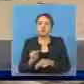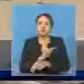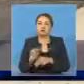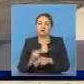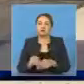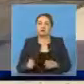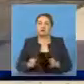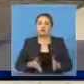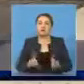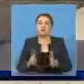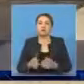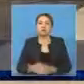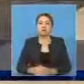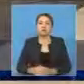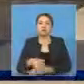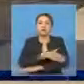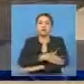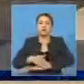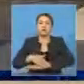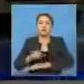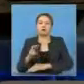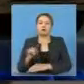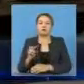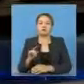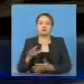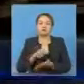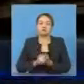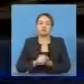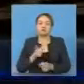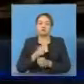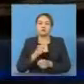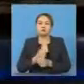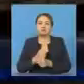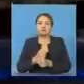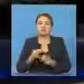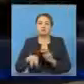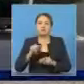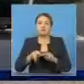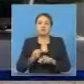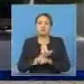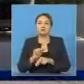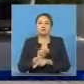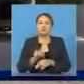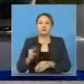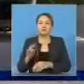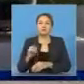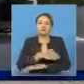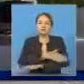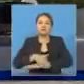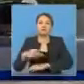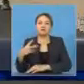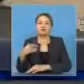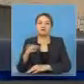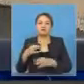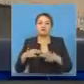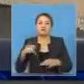ремонтируется. Помимо улицы Карабаева, в Ирыгине в рамках программы занятости также ремонтируются улицы Кабыра, Жаман-Мурынова, Жургенова и 20-летия